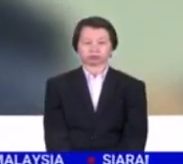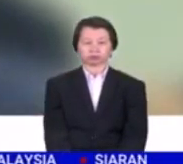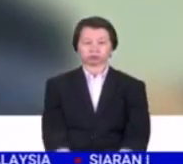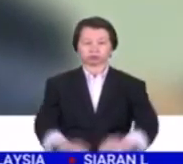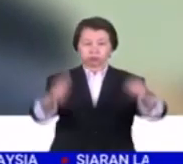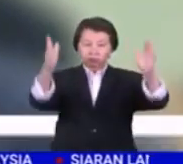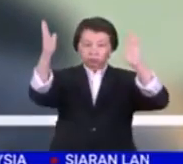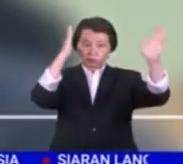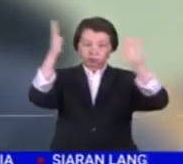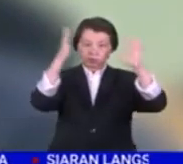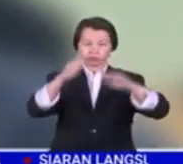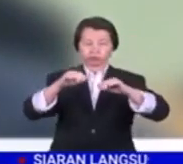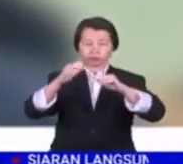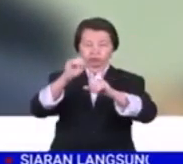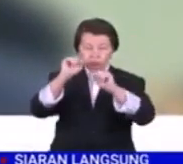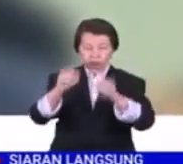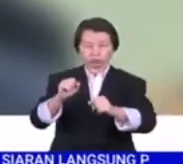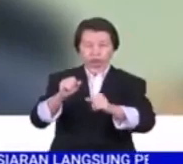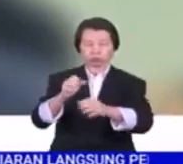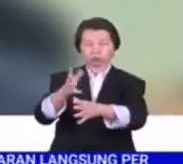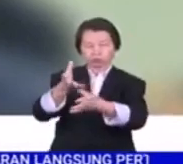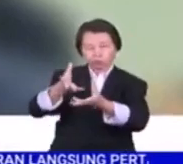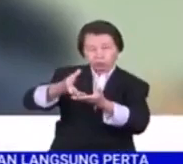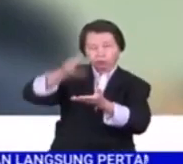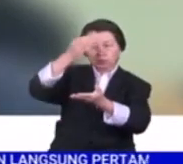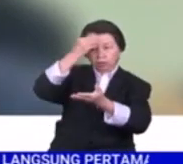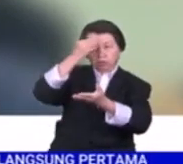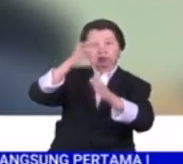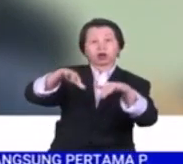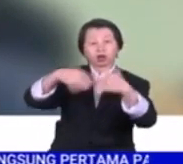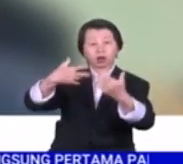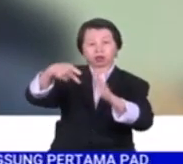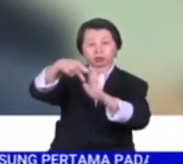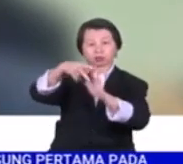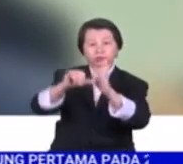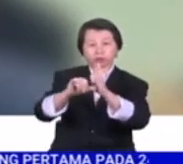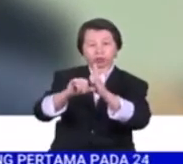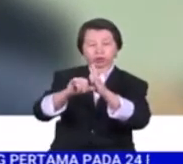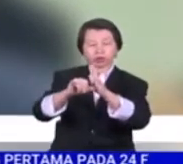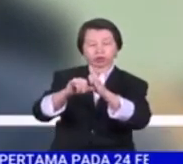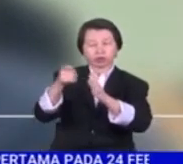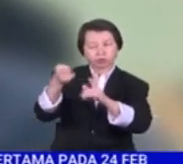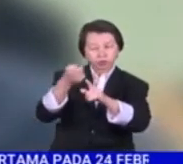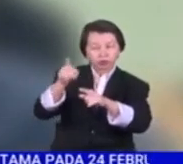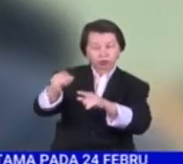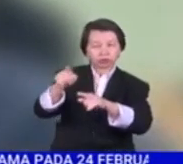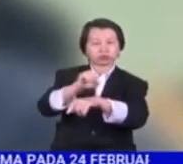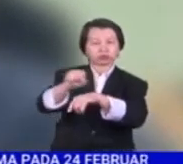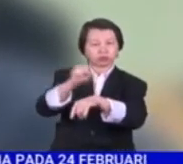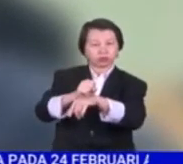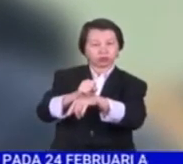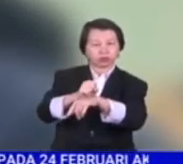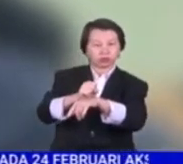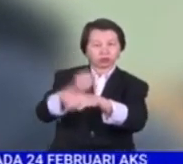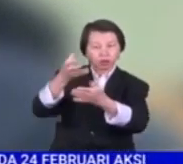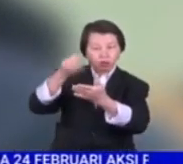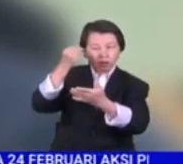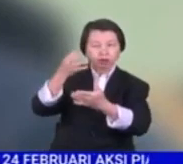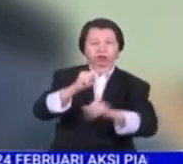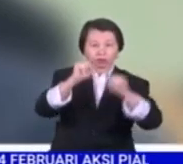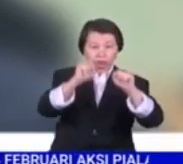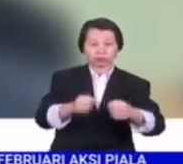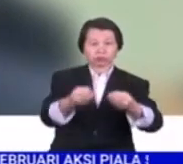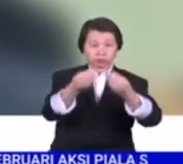Negara kita dapat mempelajari bagaimana polisi yang dibuat di negara jiran kita itu dapat juga memberi